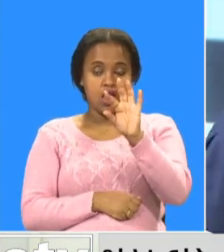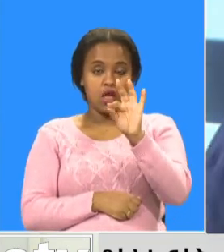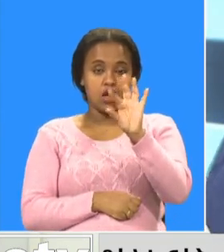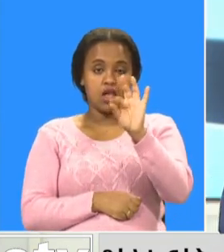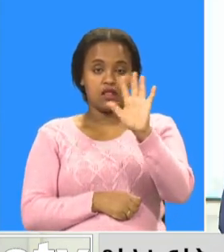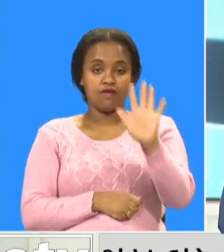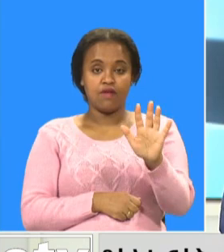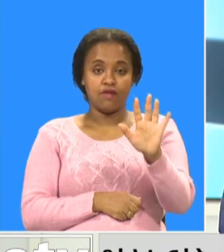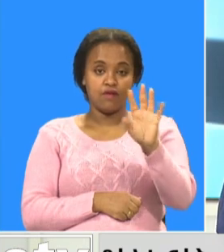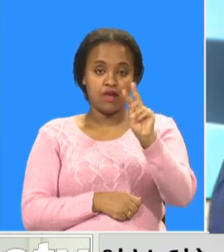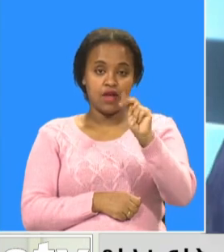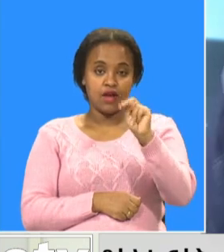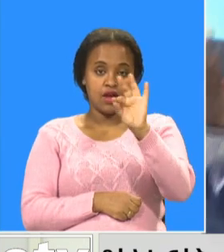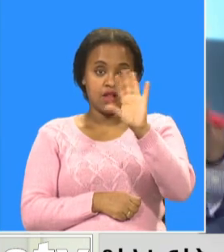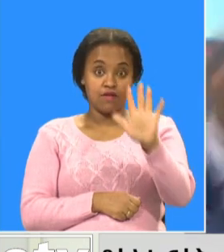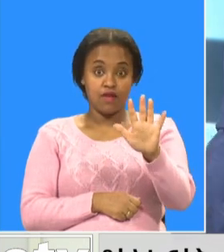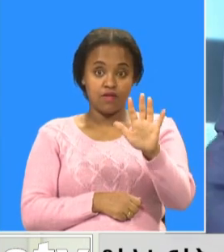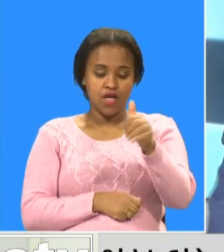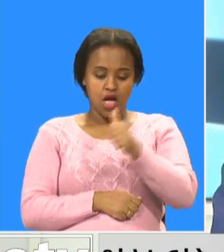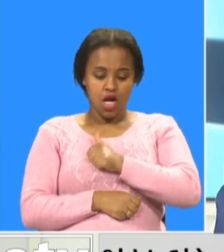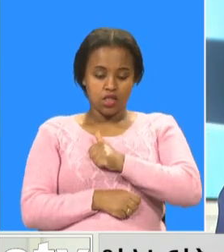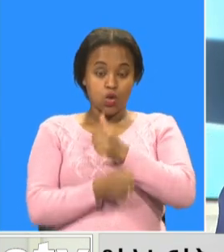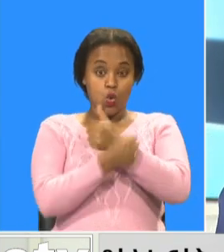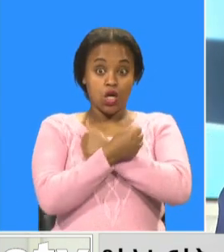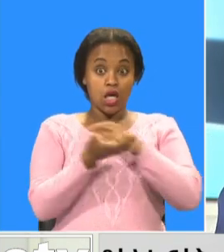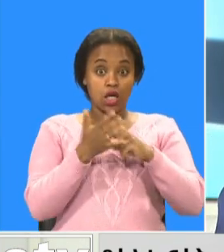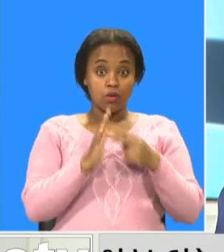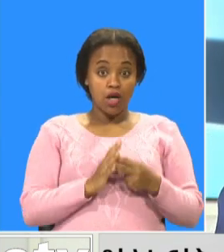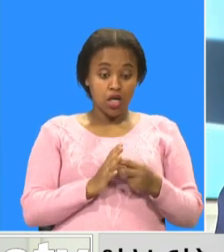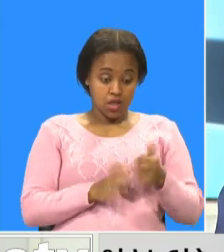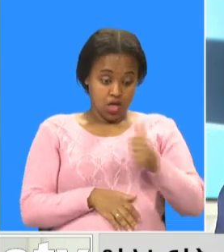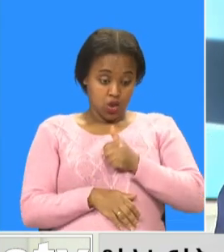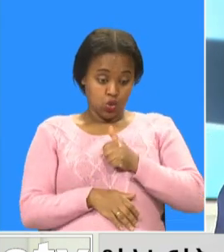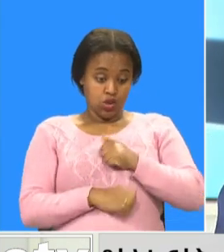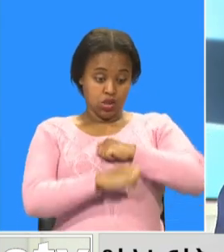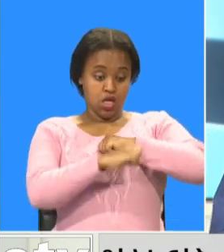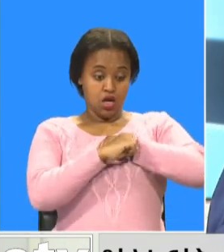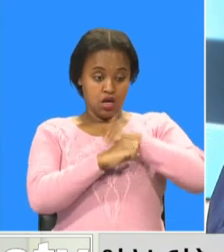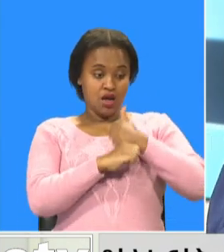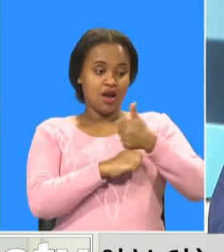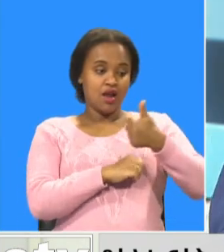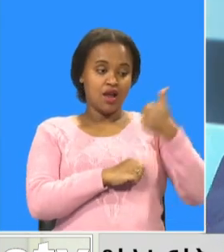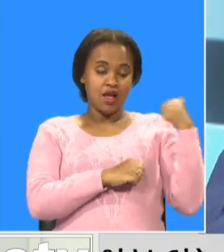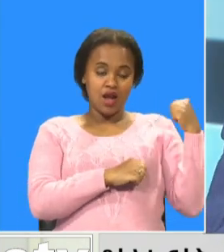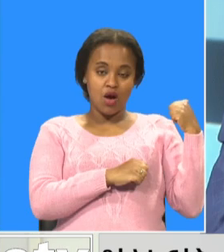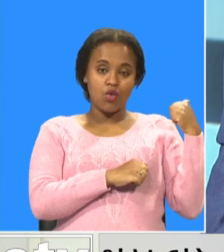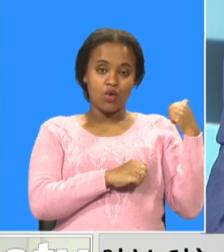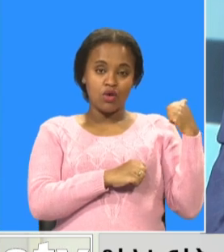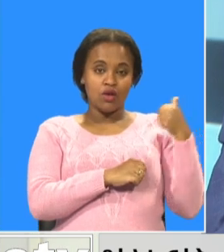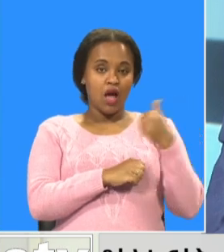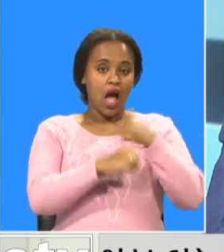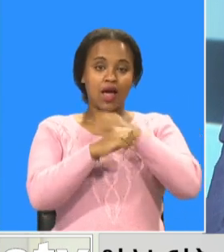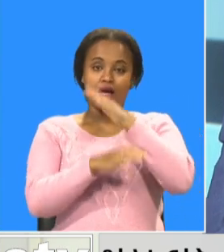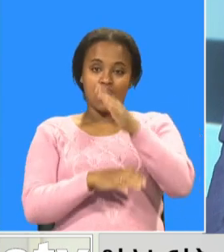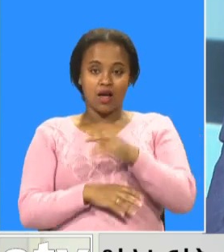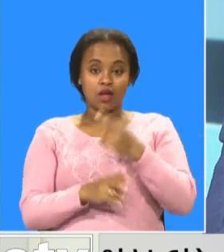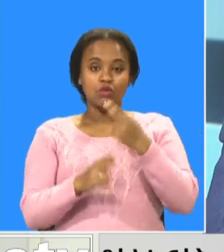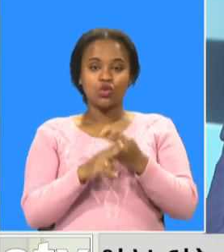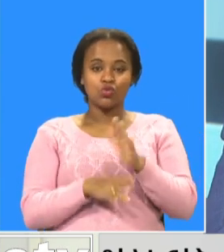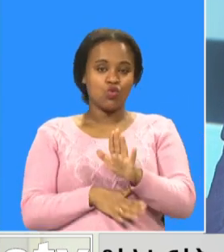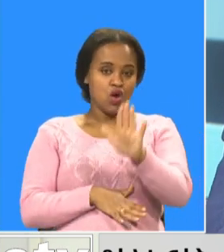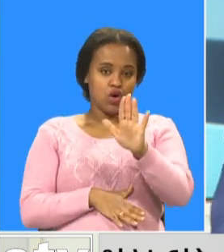ማለት ራሱን እየተከላከለ ሌላውን የማይከላከል ማለት ነው። ከነሱም ሰልፊሽ ነው። ስለዚህ ያንን